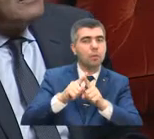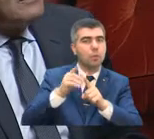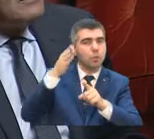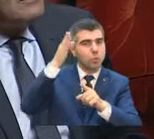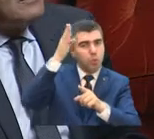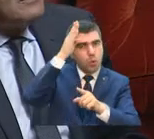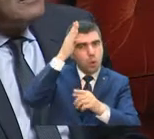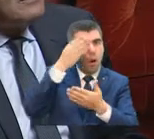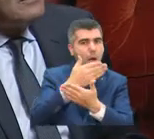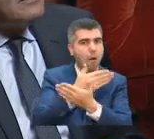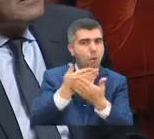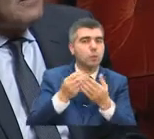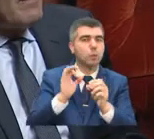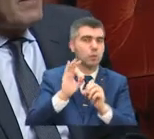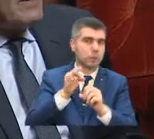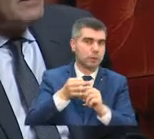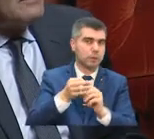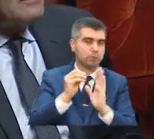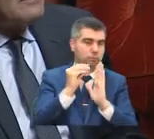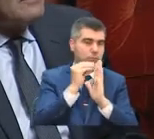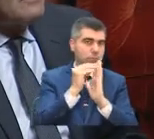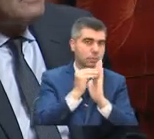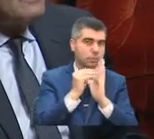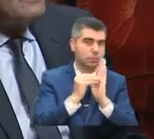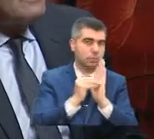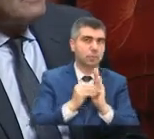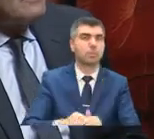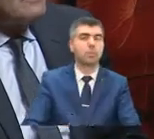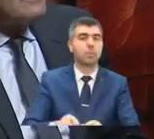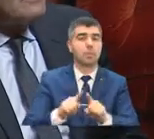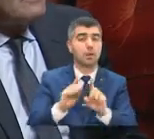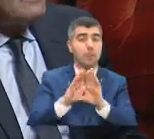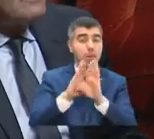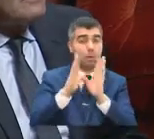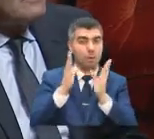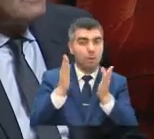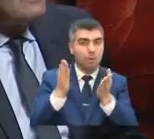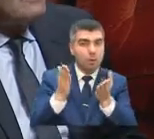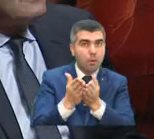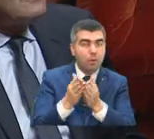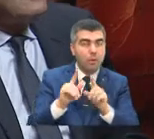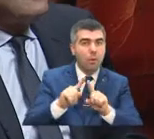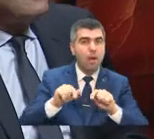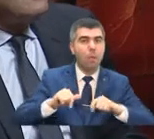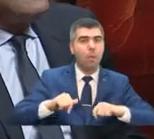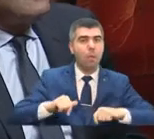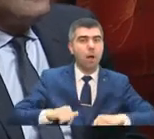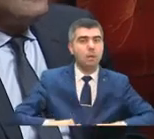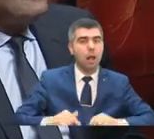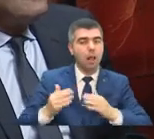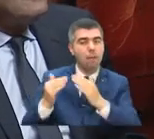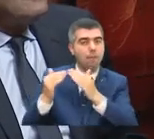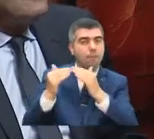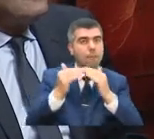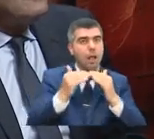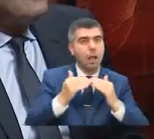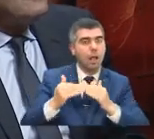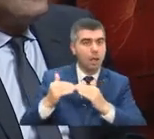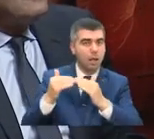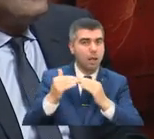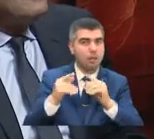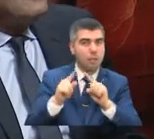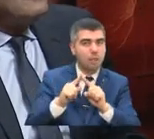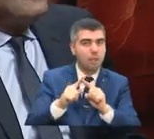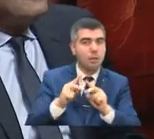لهذا الصدد. لكن لوحظ بان ليست كل القطاعات الوزارية منسجمة في ضبط شنو هي